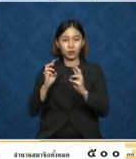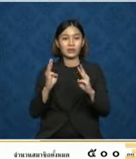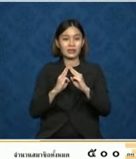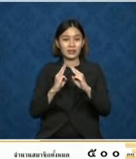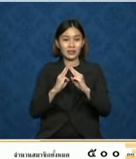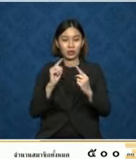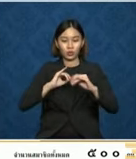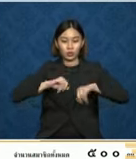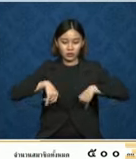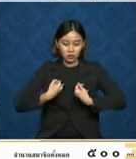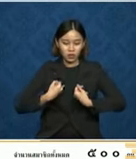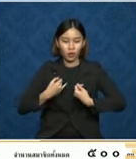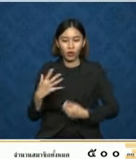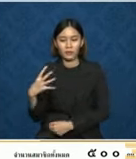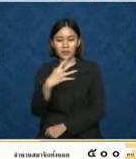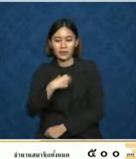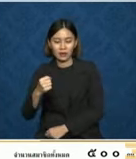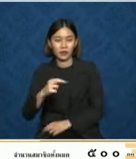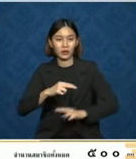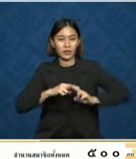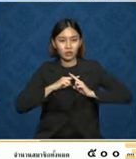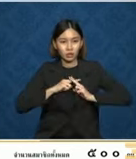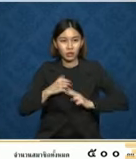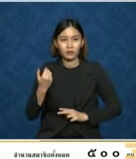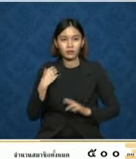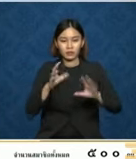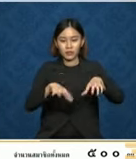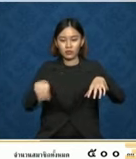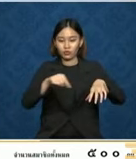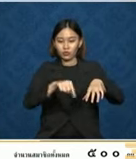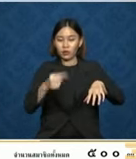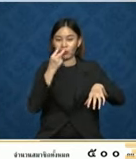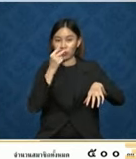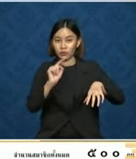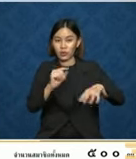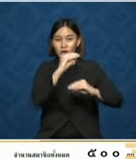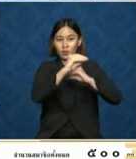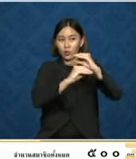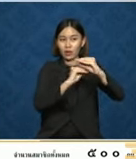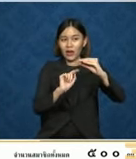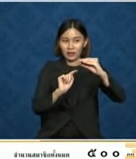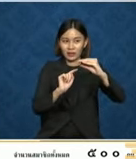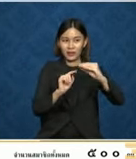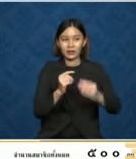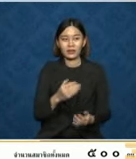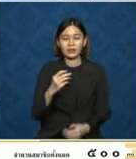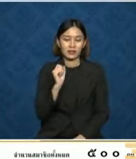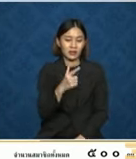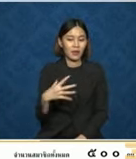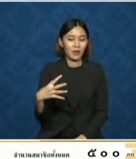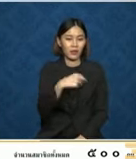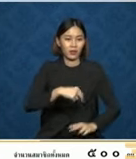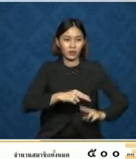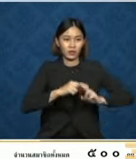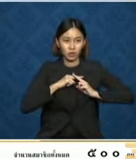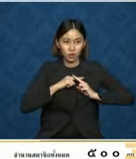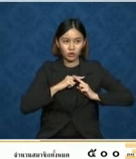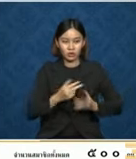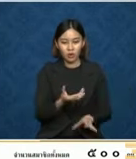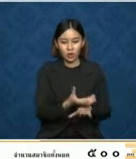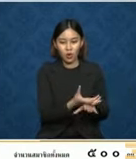ไว้กับผู้ประกอบการจ้างเหมาเอกชนมี2กิจกรรมที่ต้องไปดูครับโครงการหนึ่งคือโครงการจ้างเหมาเอกชนขนและฝัง